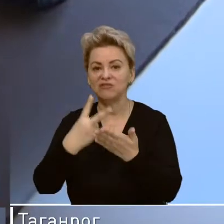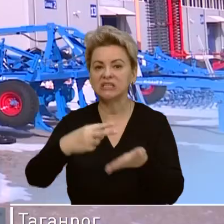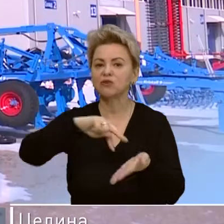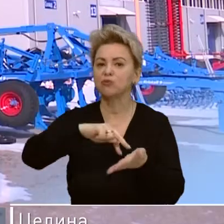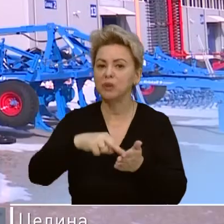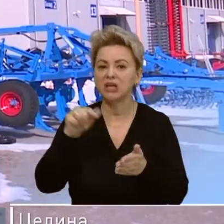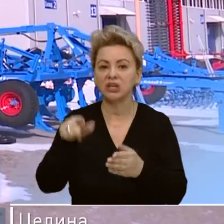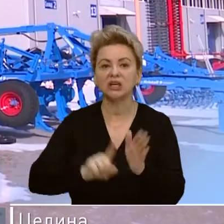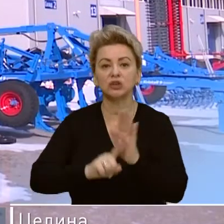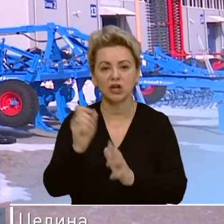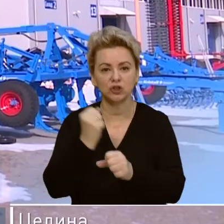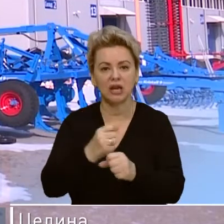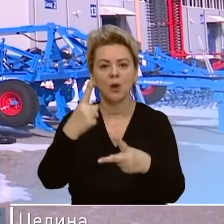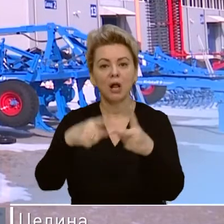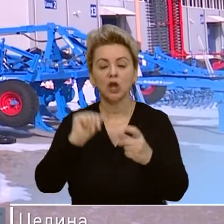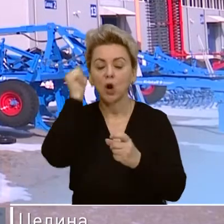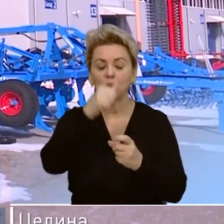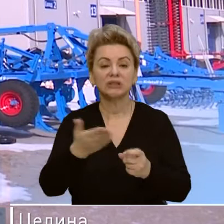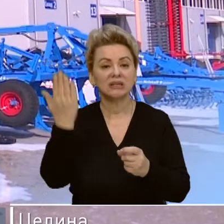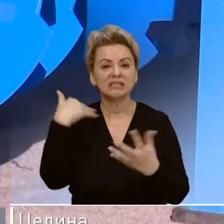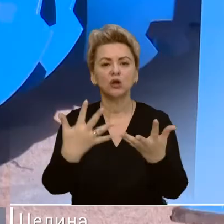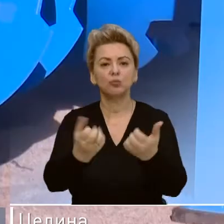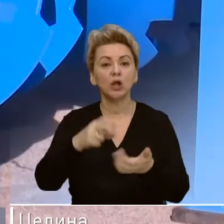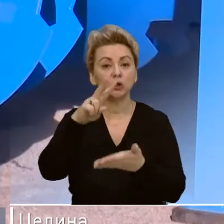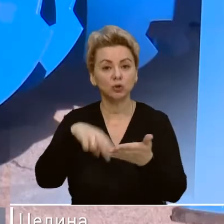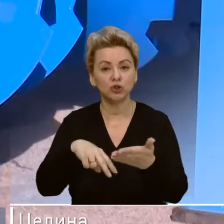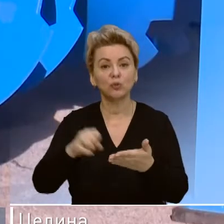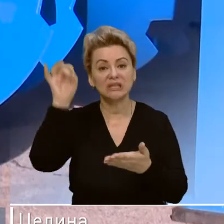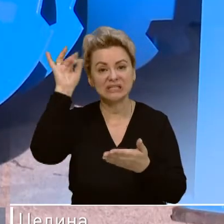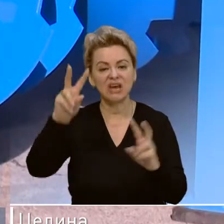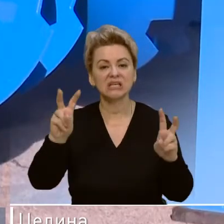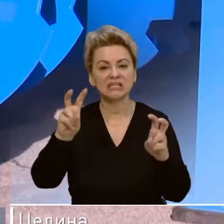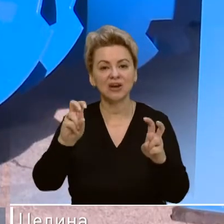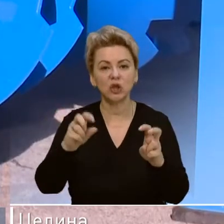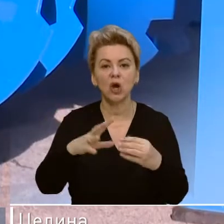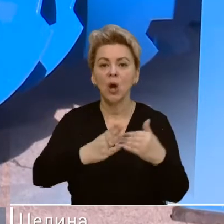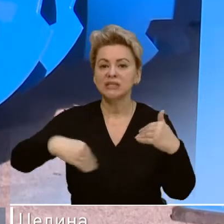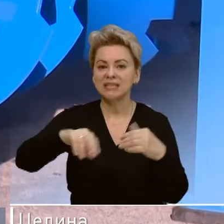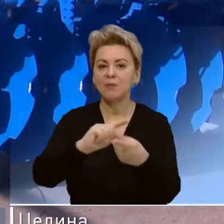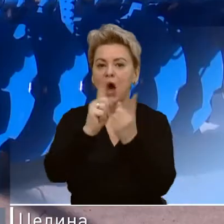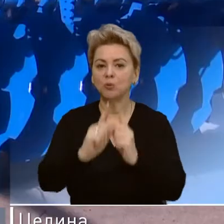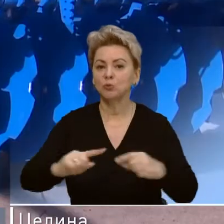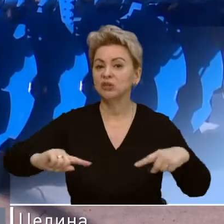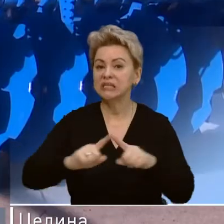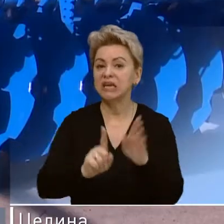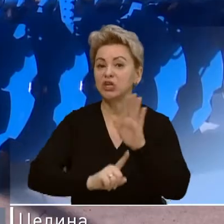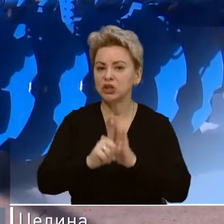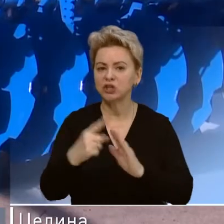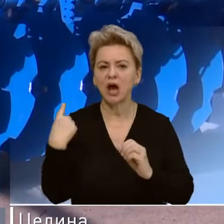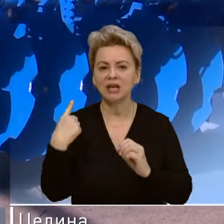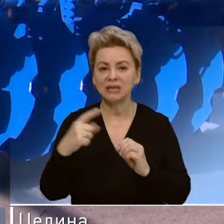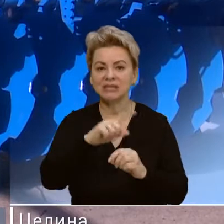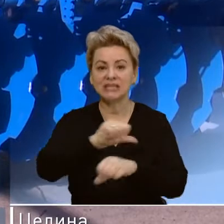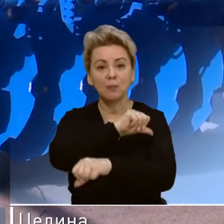миниатюре. Их здесь стали производить 1,5 года назад. Получили лицензию у известного бренда по почвообрабатывающей технике и стали единственными